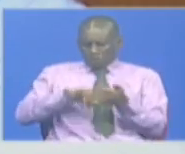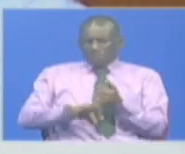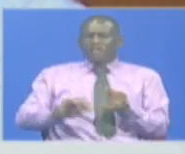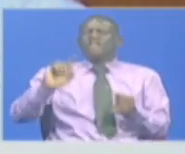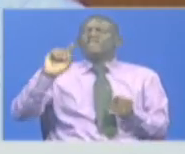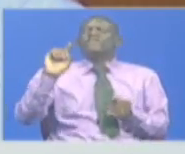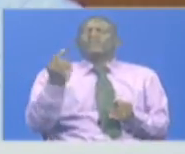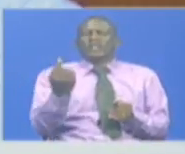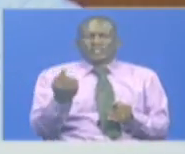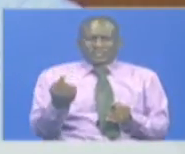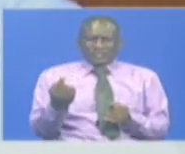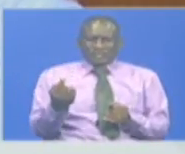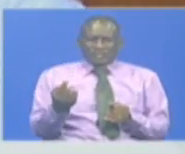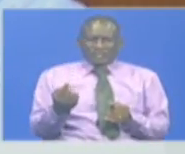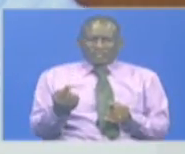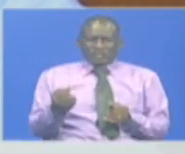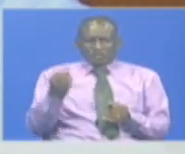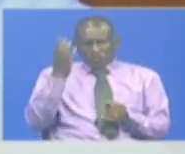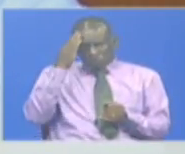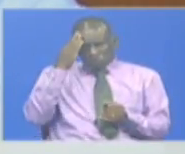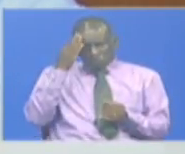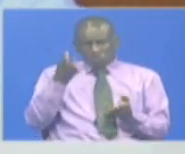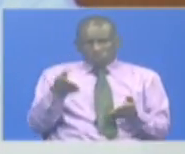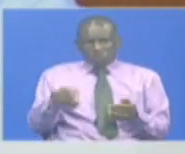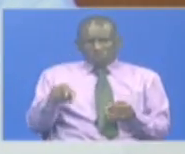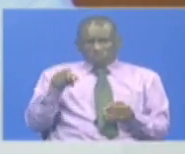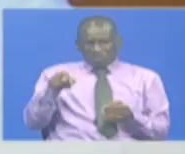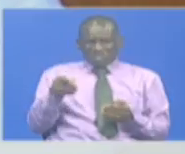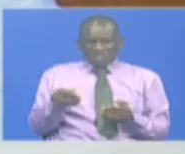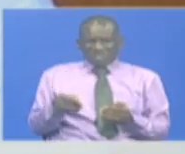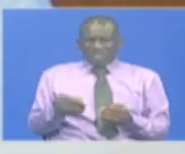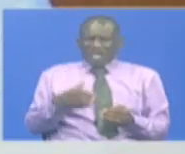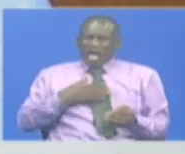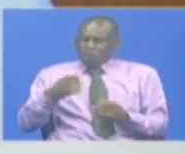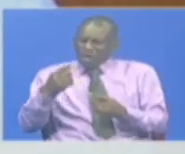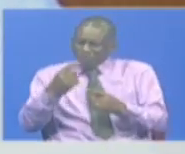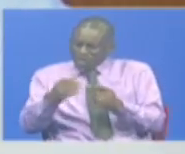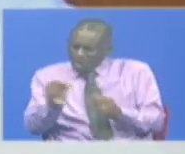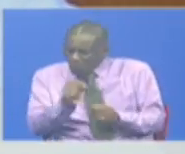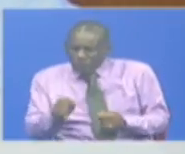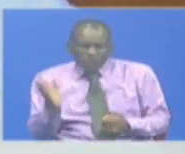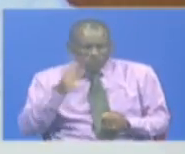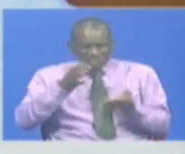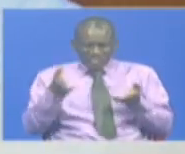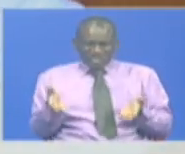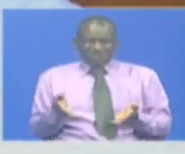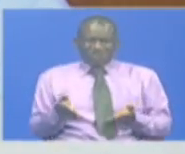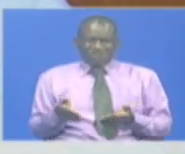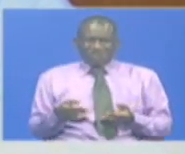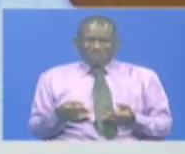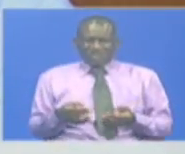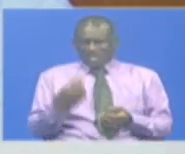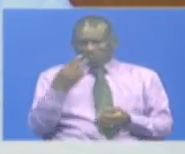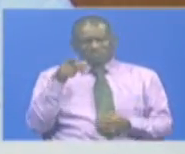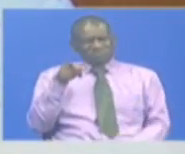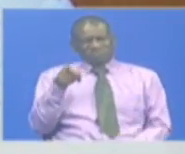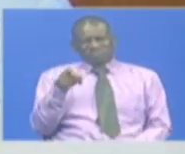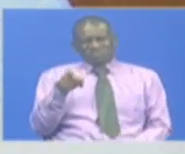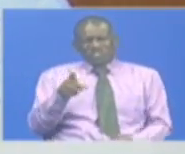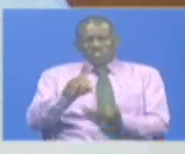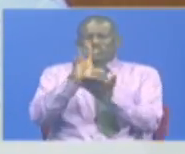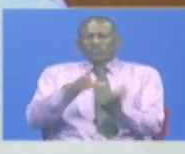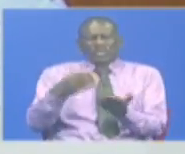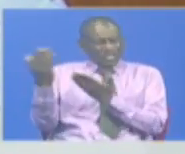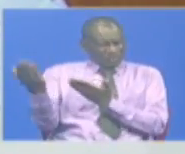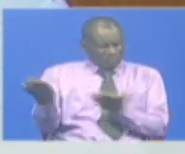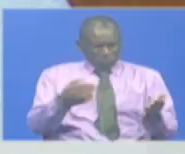hii, unajua we are in our last, hiyo miaka yetu imesonga kidogo. nikaona eh huyu madaktari amenileta kwa